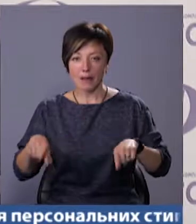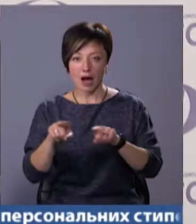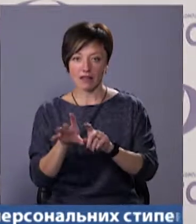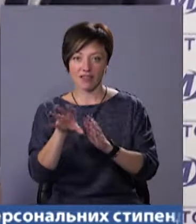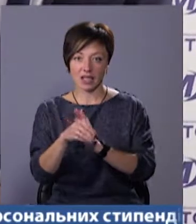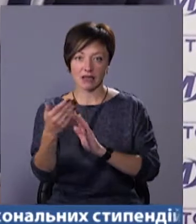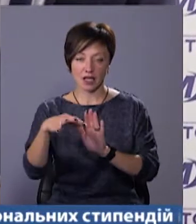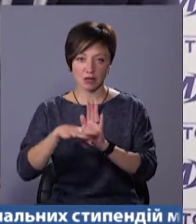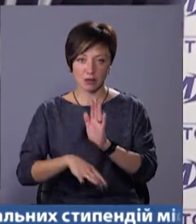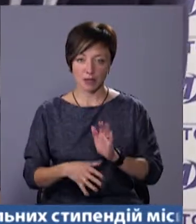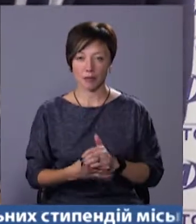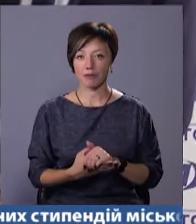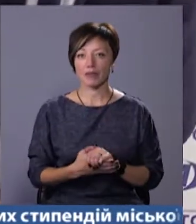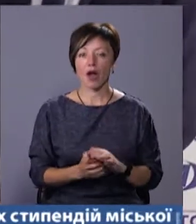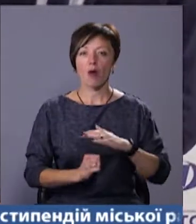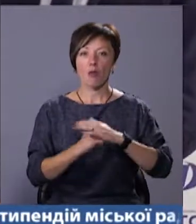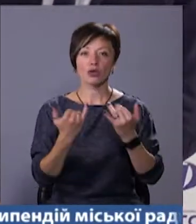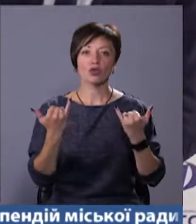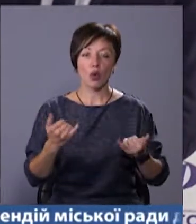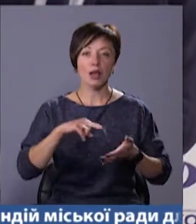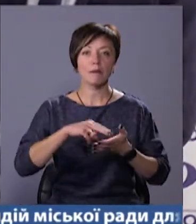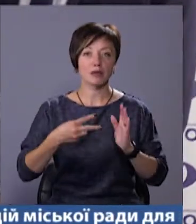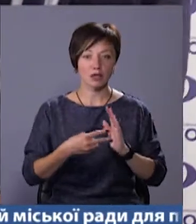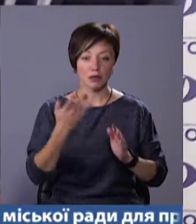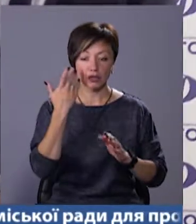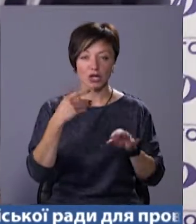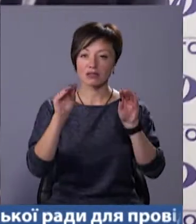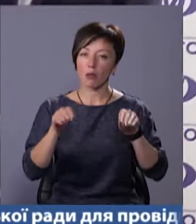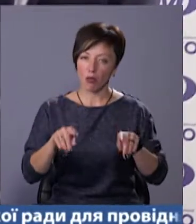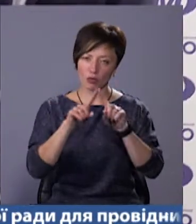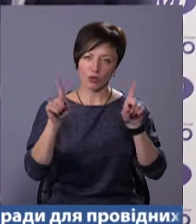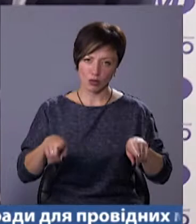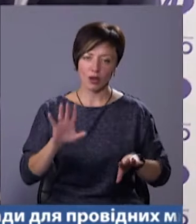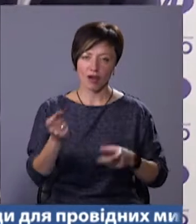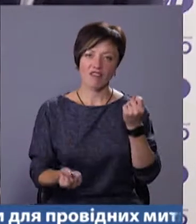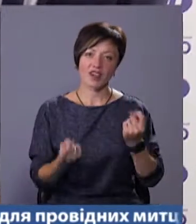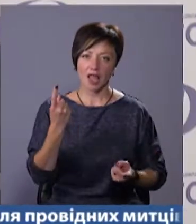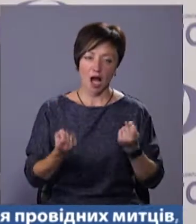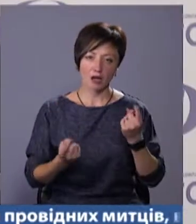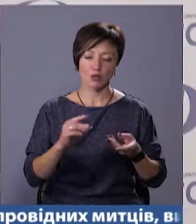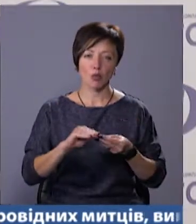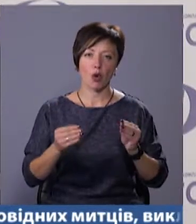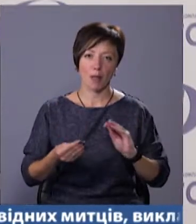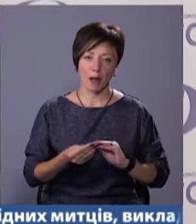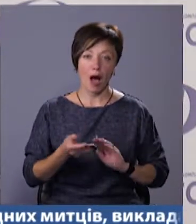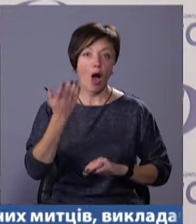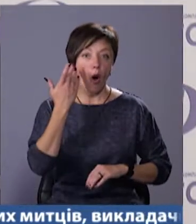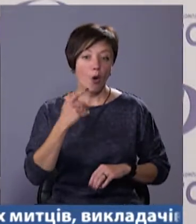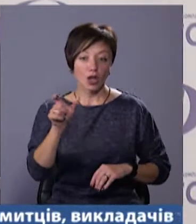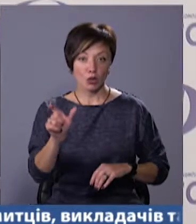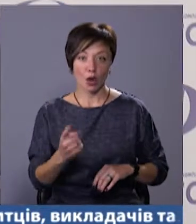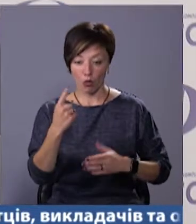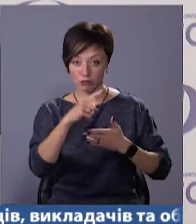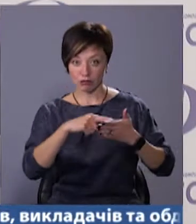їхні списки. В опорі вже сьогодні передбачають, під час заповнення бюлетенів виникатимуть проблеми. Коли людина буде ставити позначку за